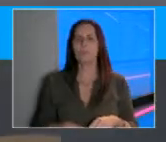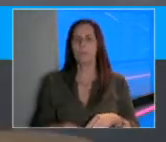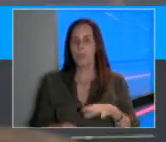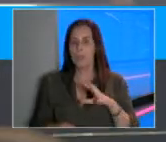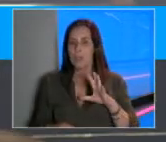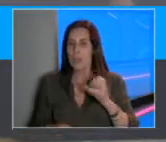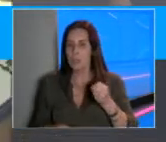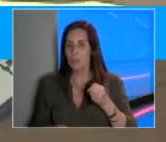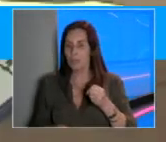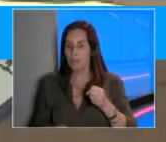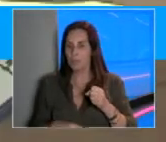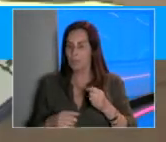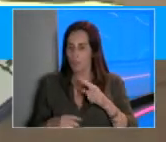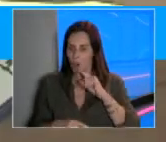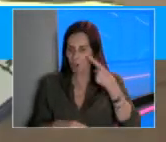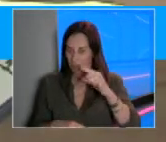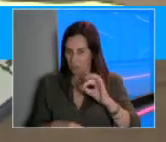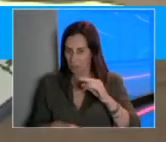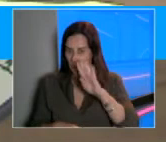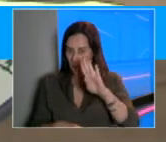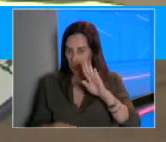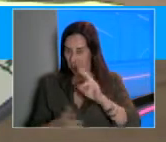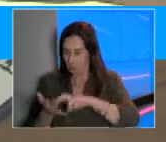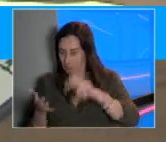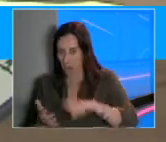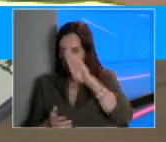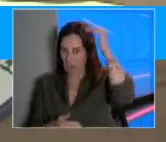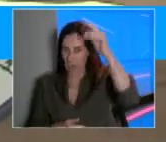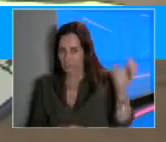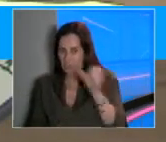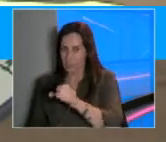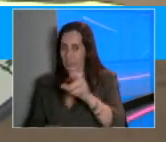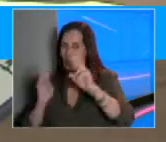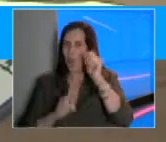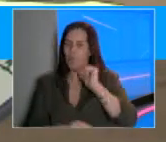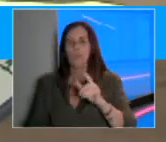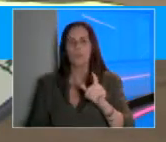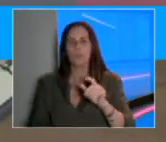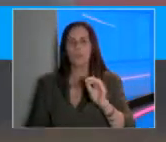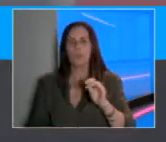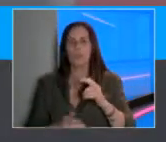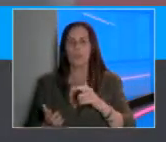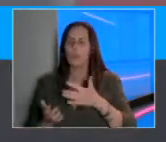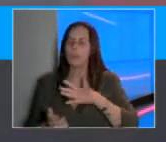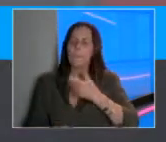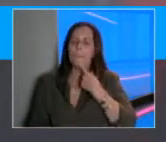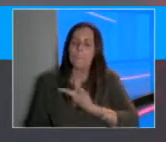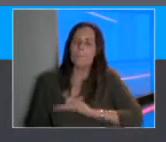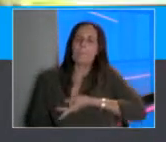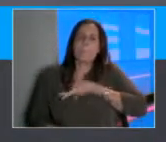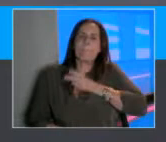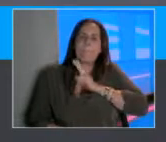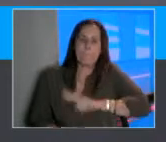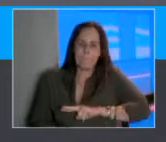האם יהיה כאן חילוף בשנה וחצי, עוד שנה וחצי, אפילו קצת פחות מזה? בעצם בכחול לבן בונים על לסתום את האף, או את האוזניים,